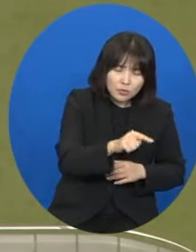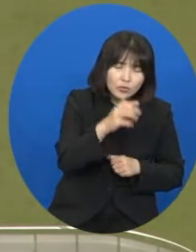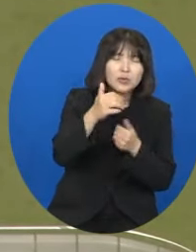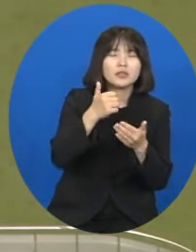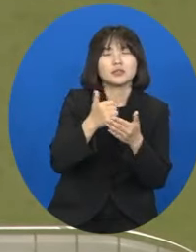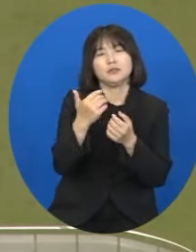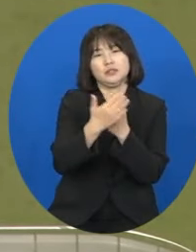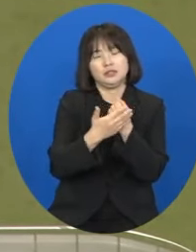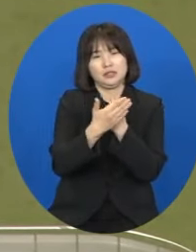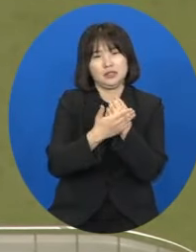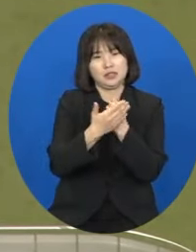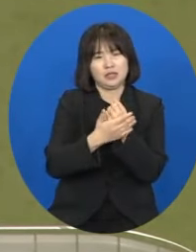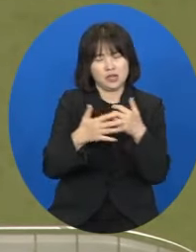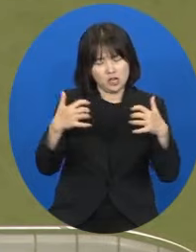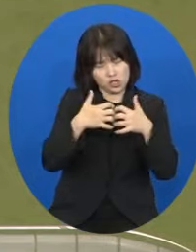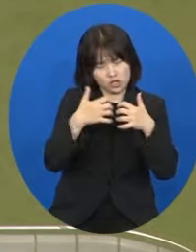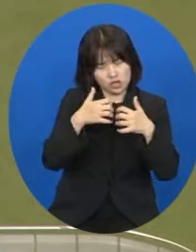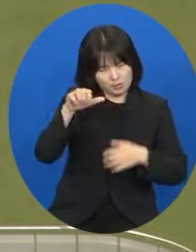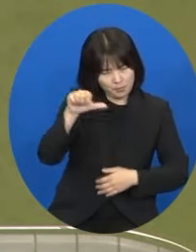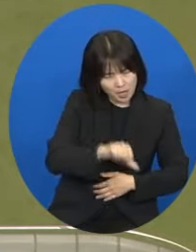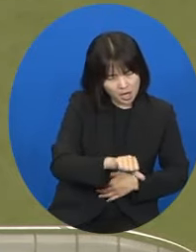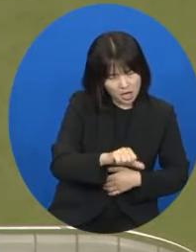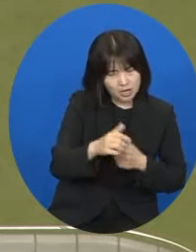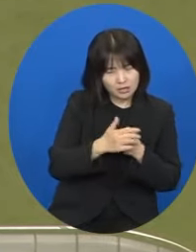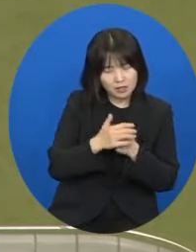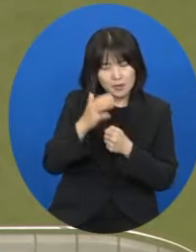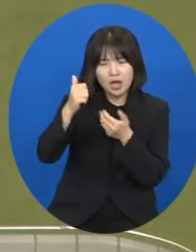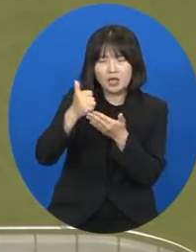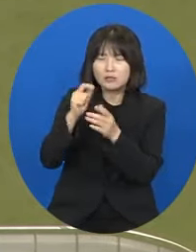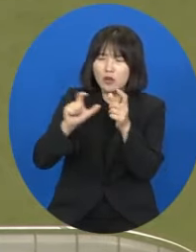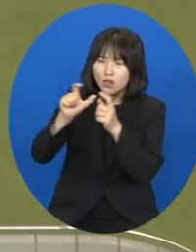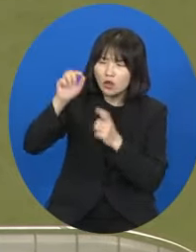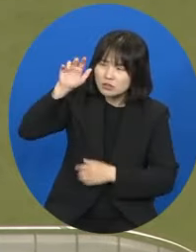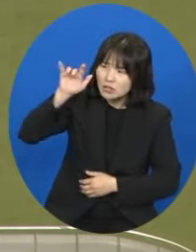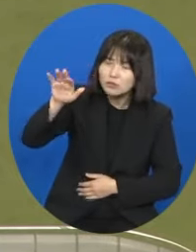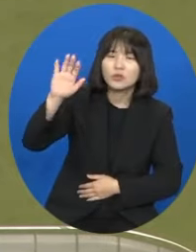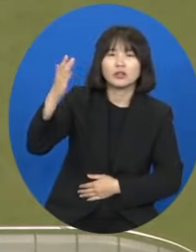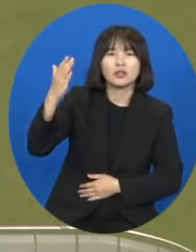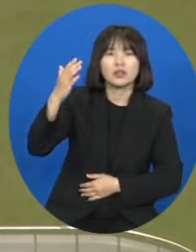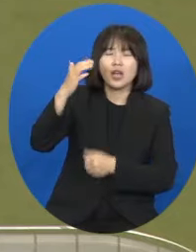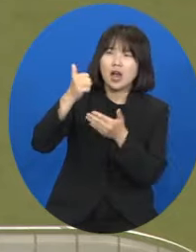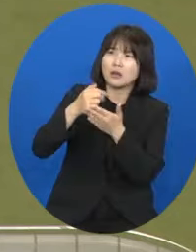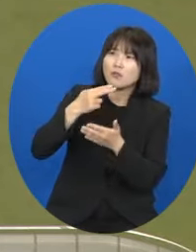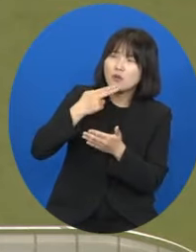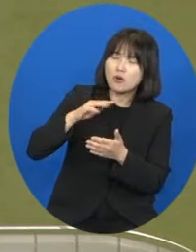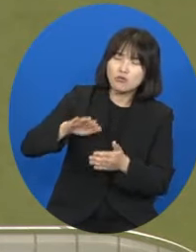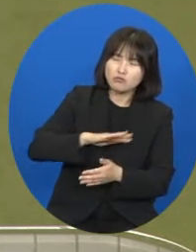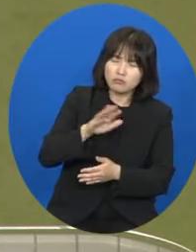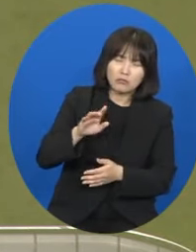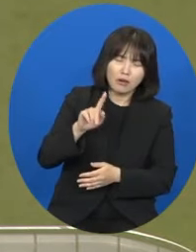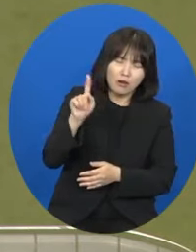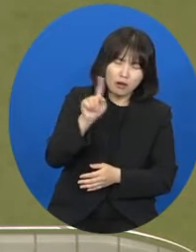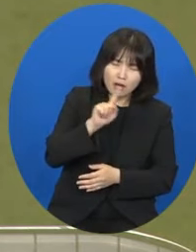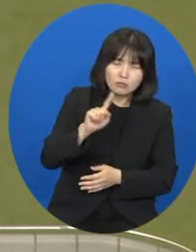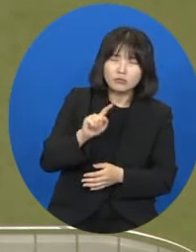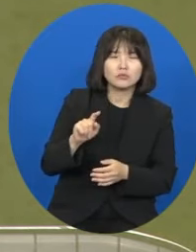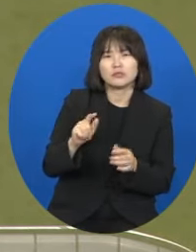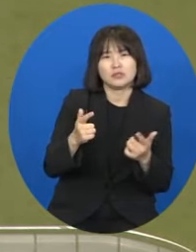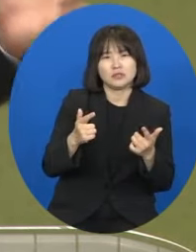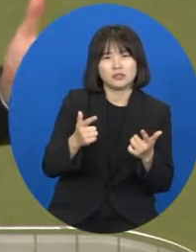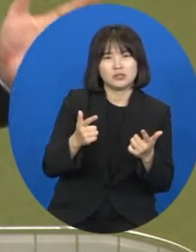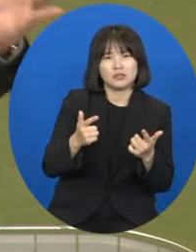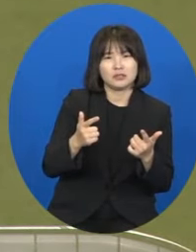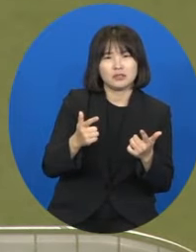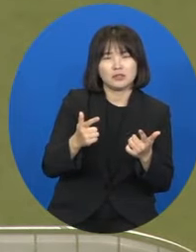은혜였어요. 전쟁에서 졌기 때문에 그들이 사모하게 된 거 아닙니까? 하나님 없으면 우리는 아무것도 아닙니다. 사모하게 된 것이거든요. 이